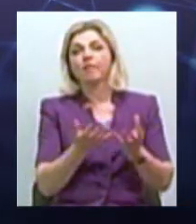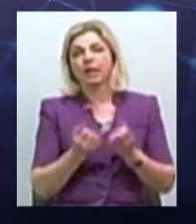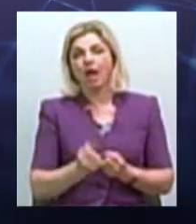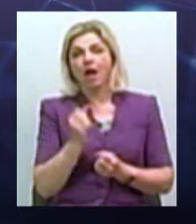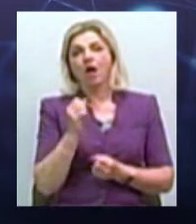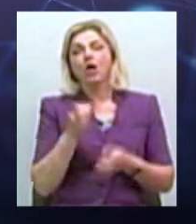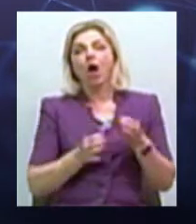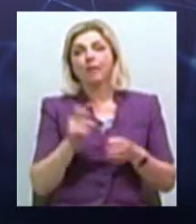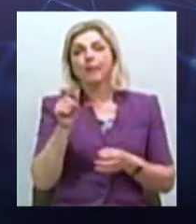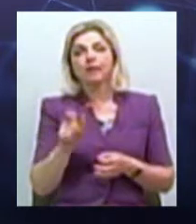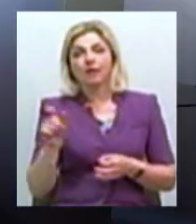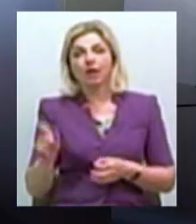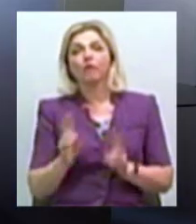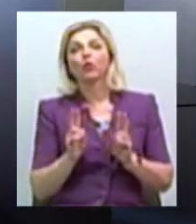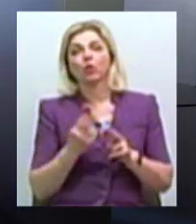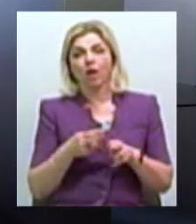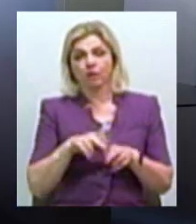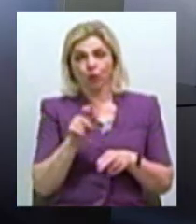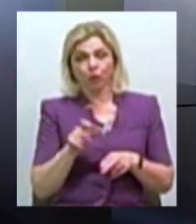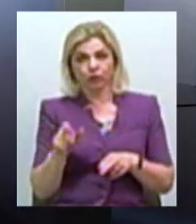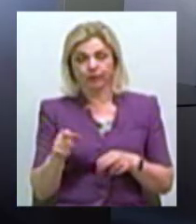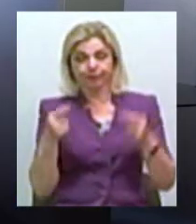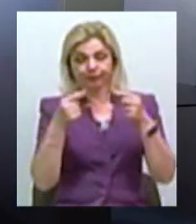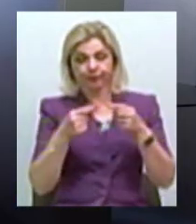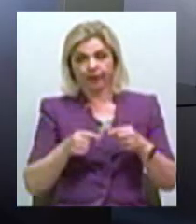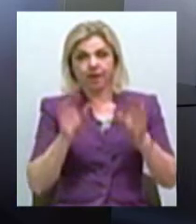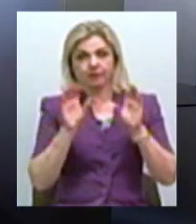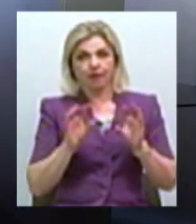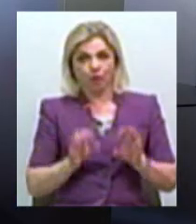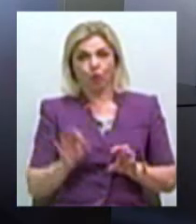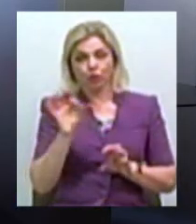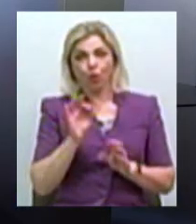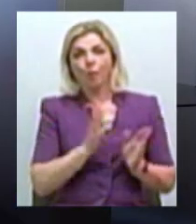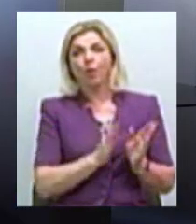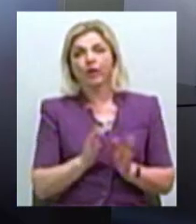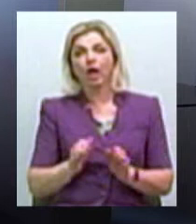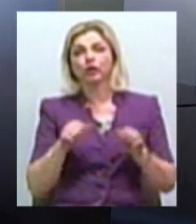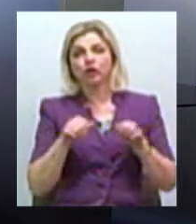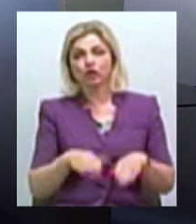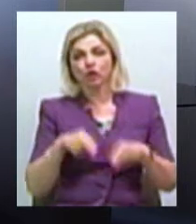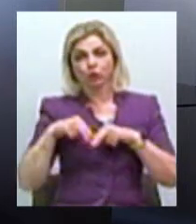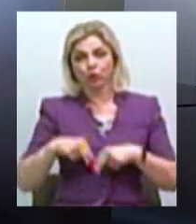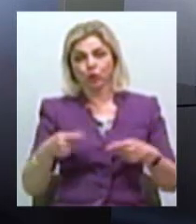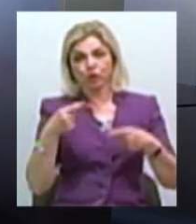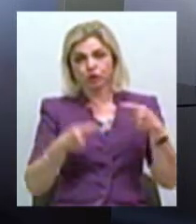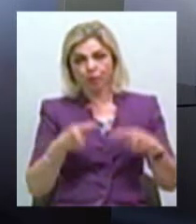ці люди? Відповідно до закону про порядок вирішення колективних трудових спорів, Національна служба посередництва і примирення є